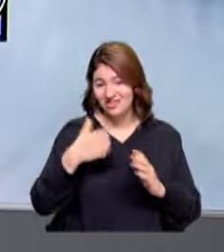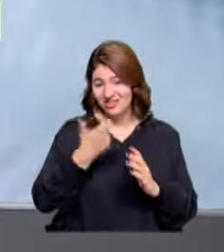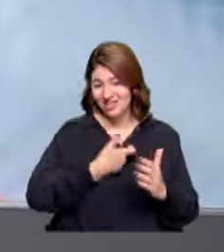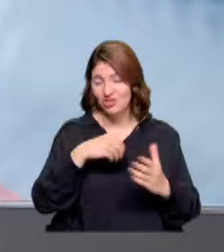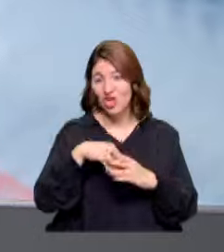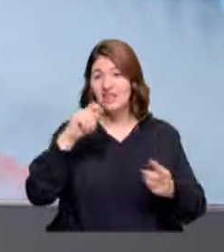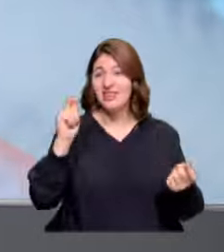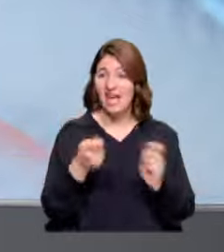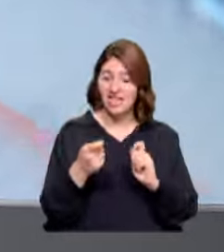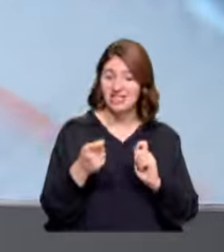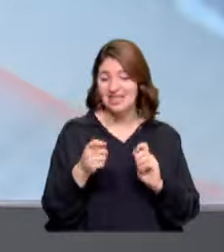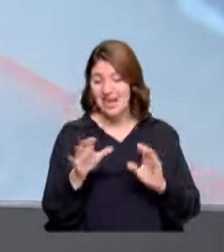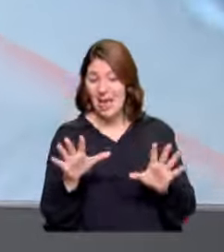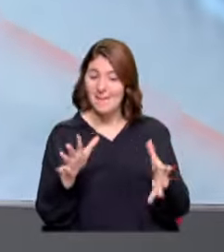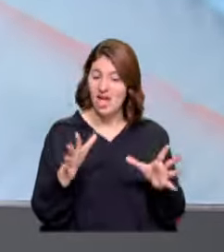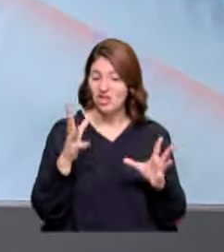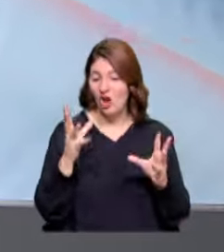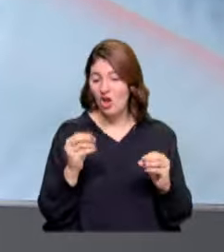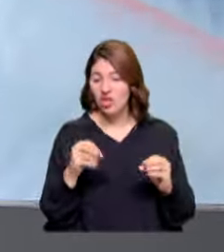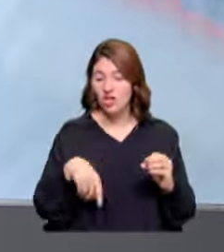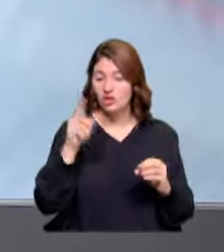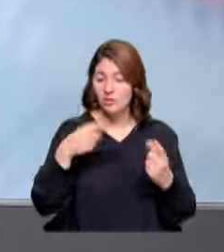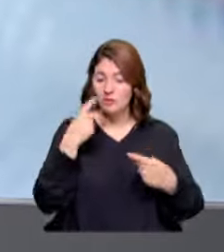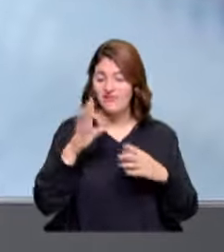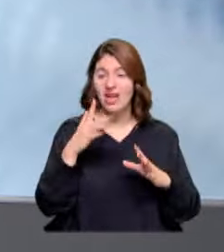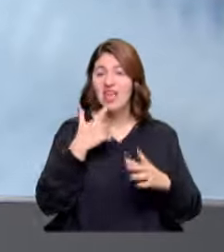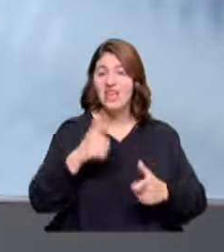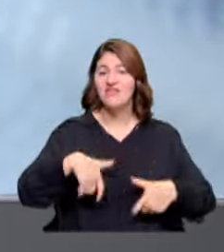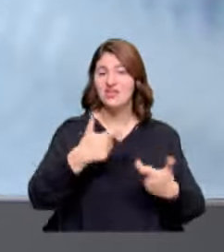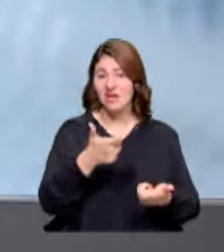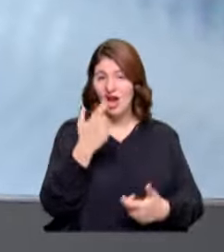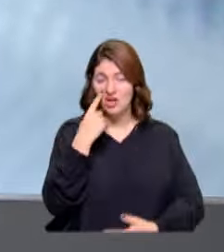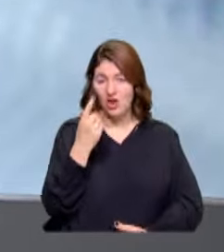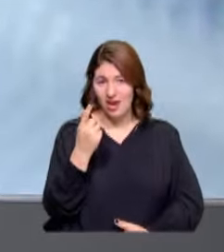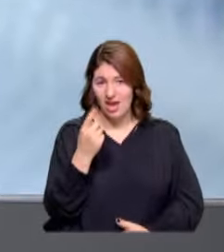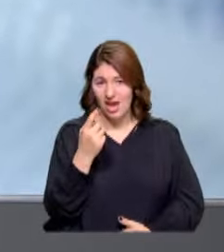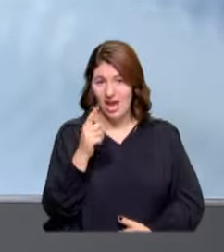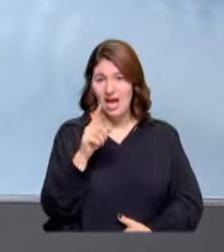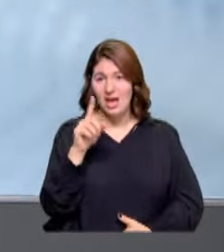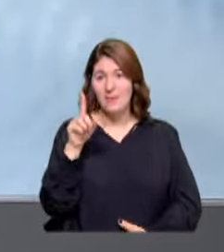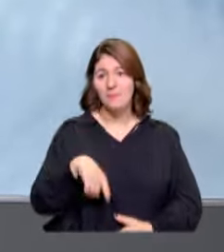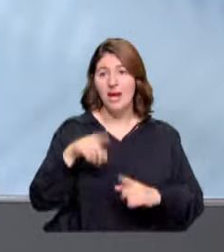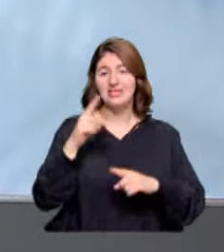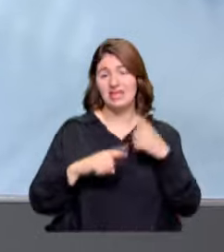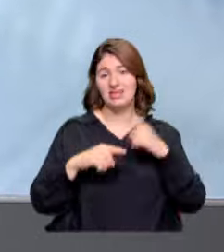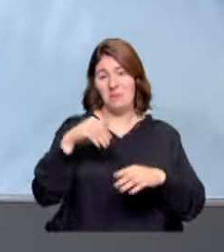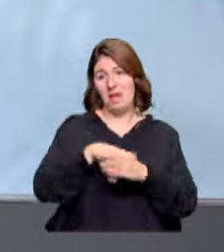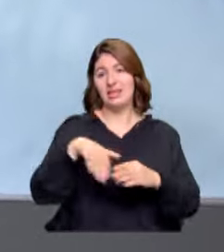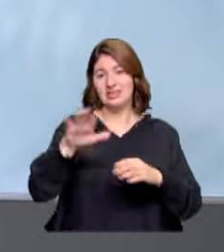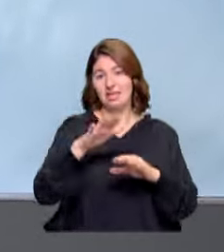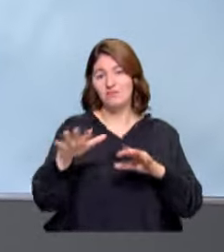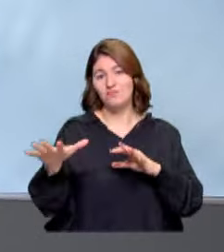değiştirilmesinin gündemde olması ya da çeşitli iftiralarla bazen siyasi